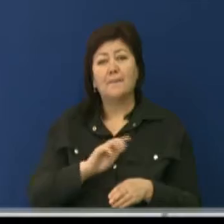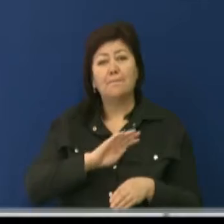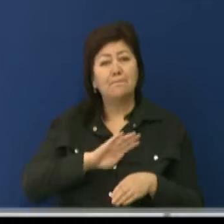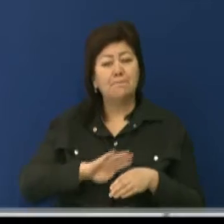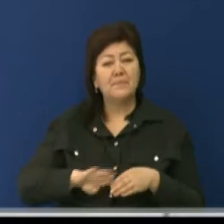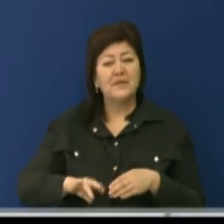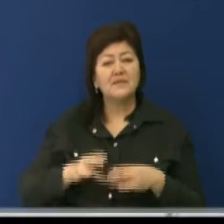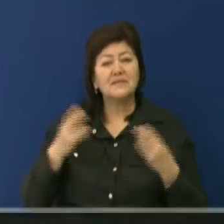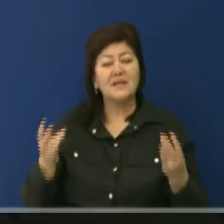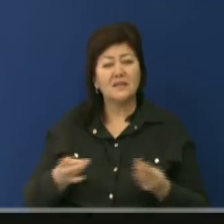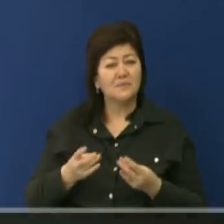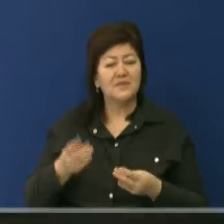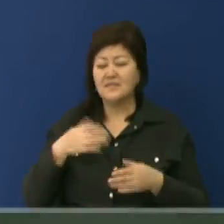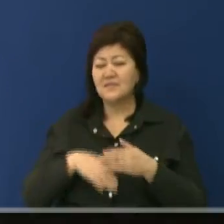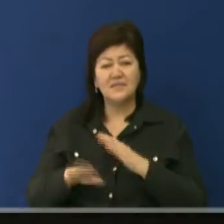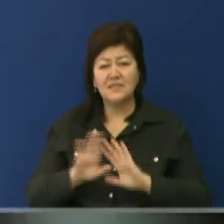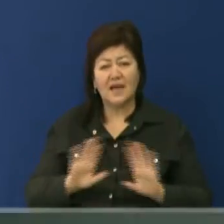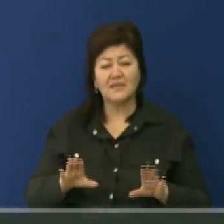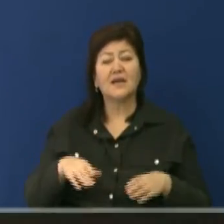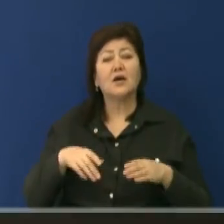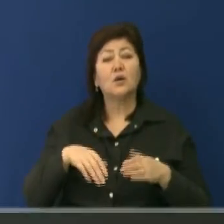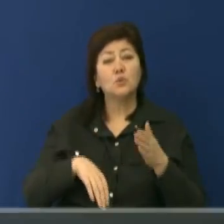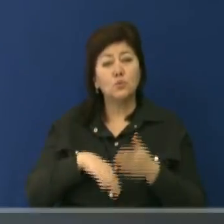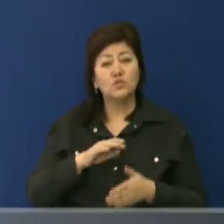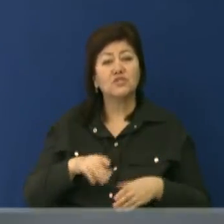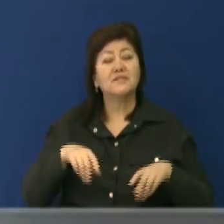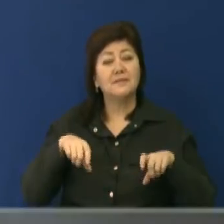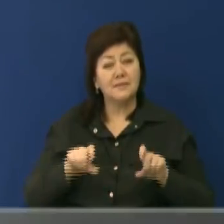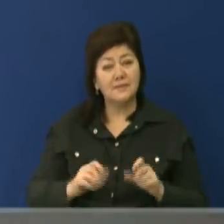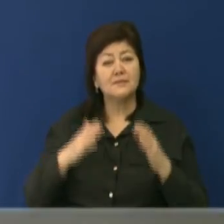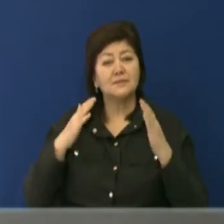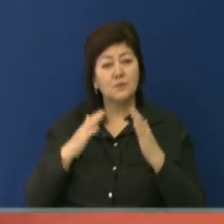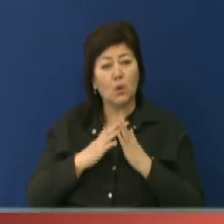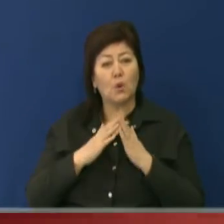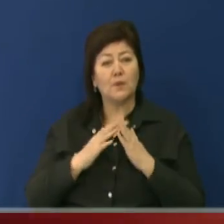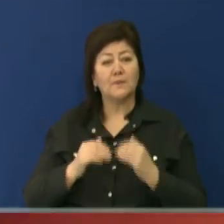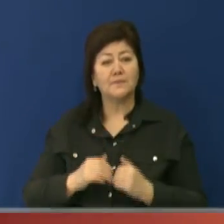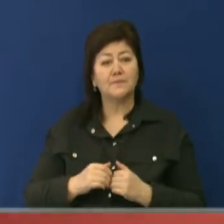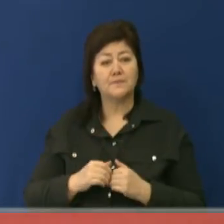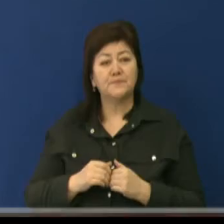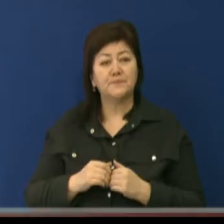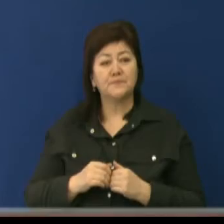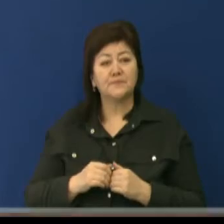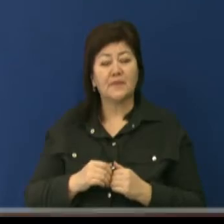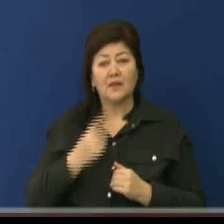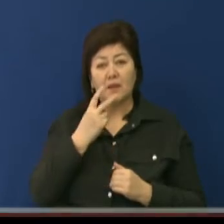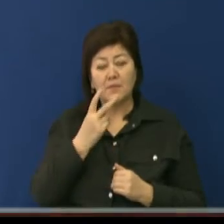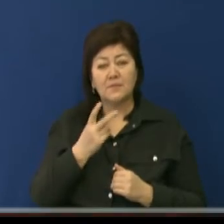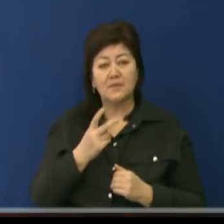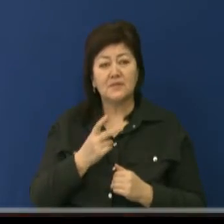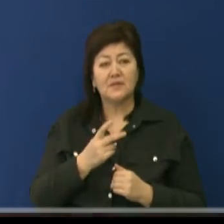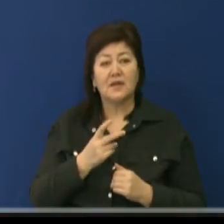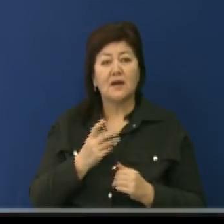шетіне шықпауды сұраймыз. Боранда қалғандардың басым көпшілігі тас жолдар жабылғанға дейін жолға шығып кеткендер. Нәтижесінде ауа